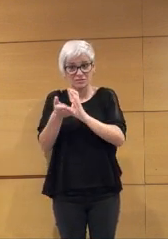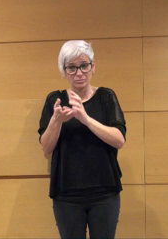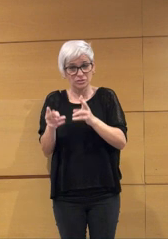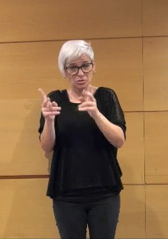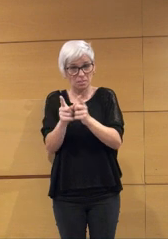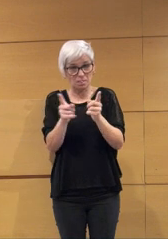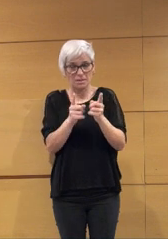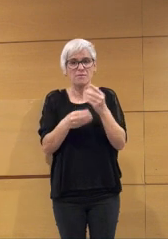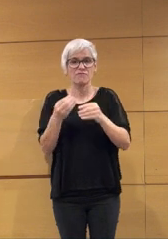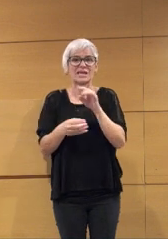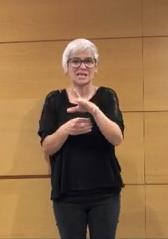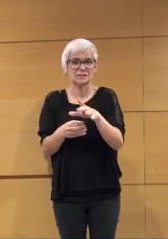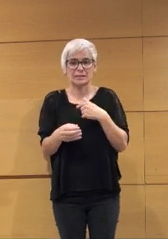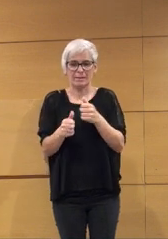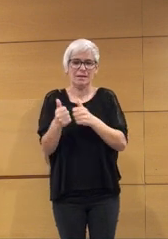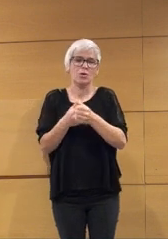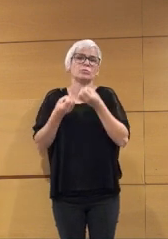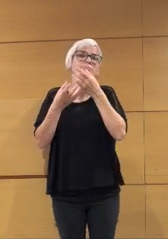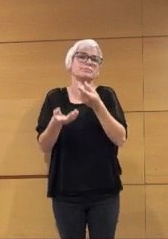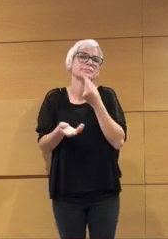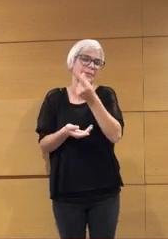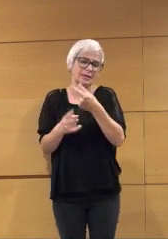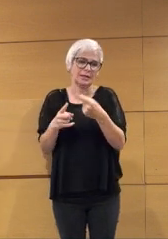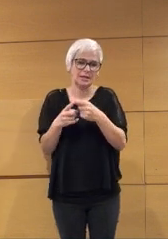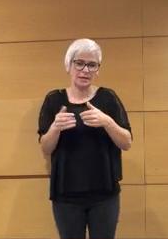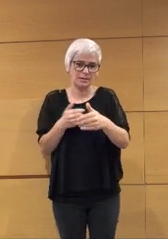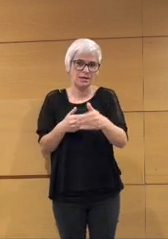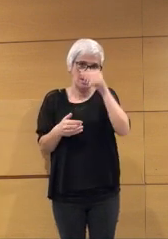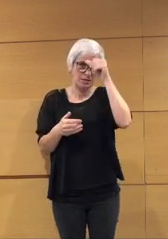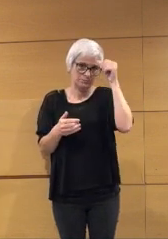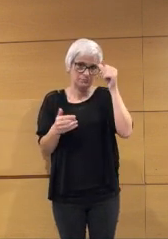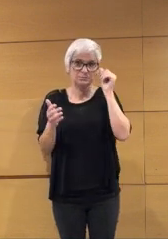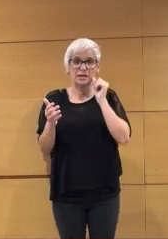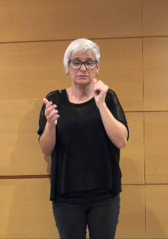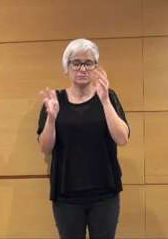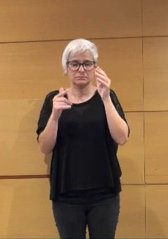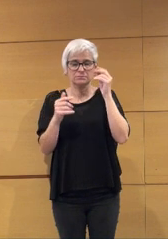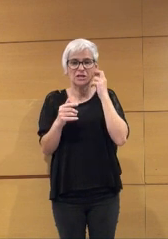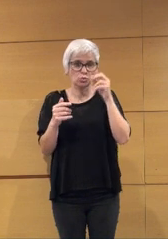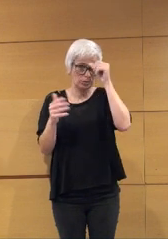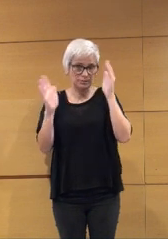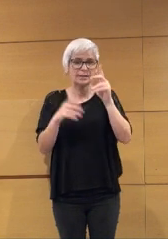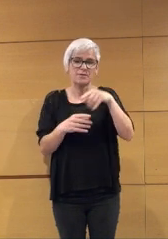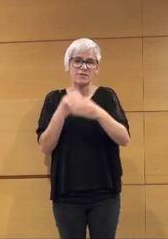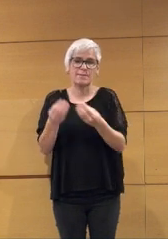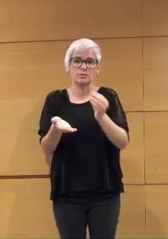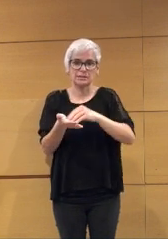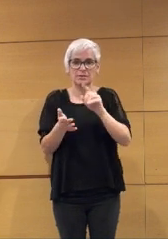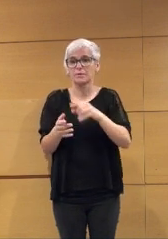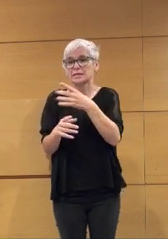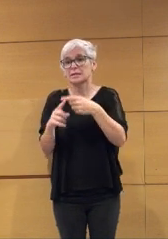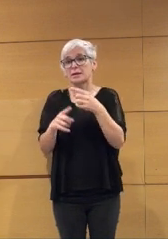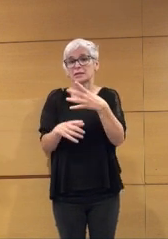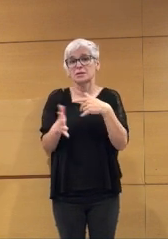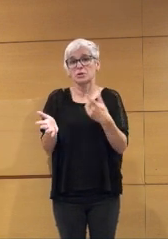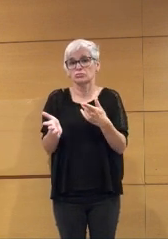que ara al juny en farem unes quantes més. No sabem si serà un 6x15, un 9x15, alguna cosa per 15, però bé, us convidem a estar-ne